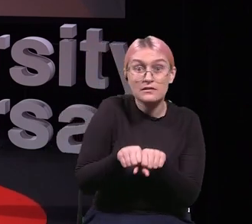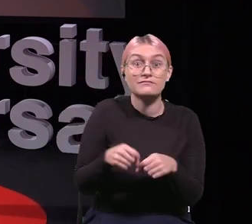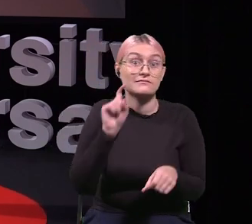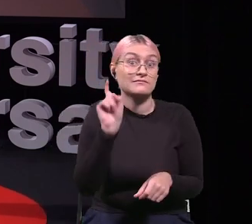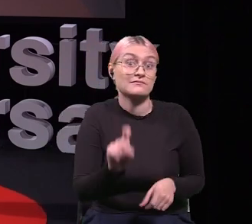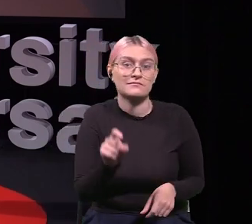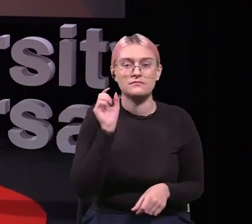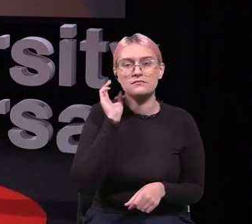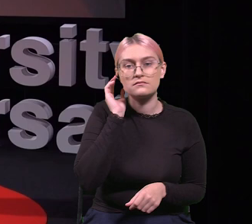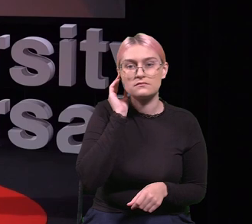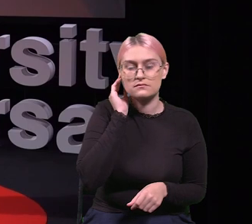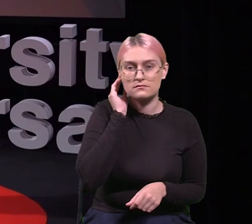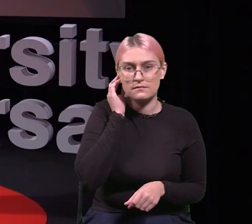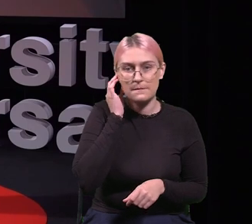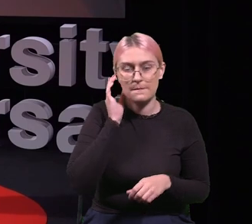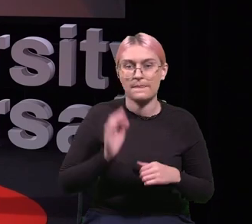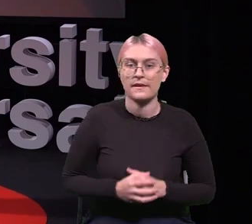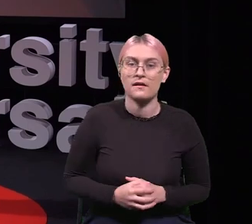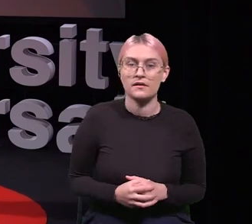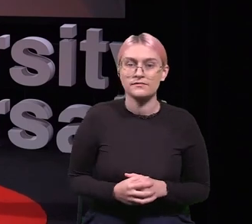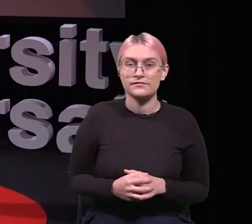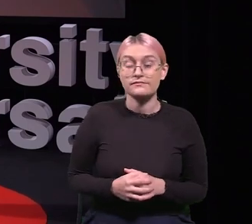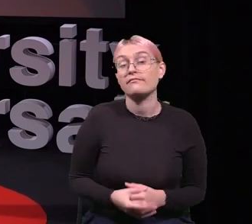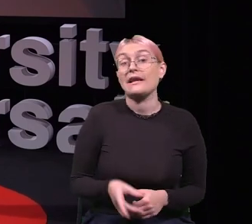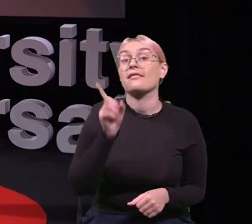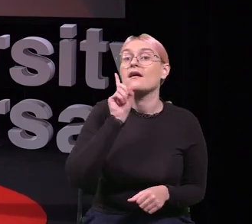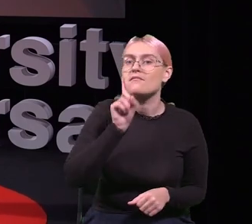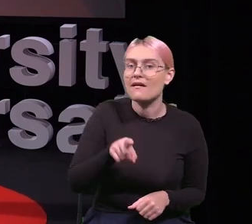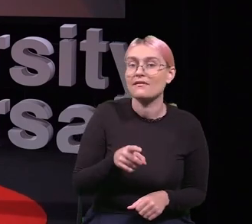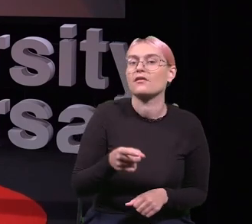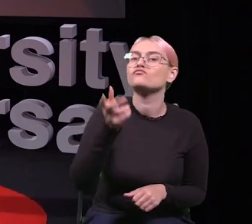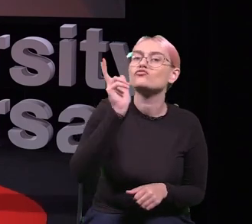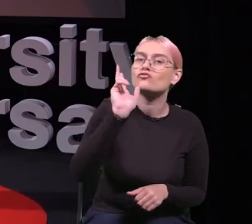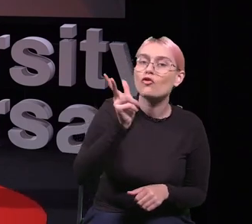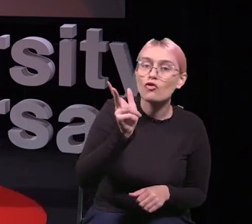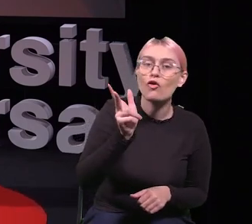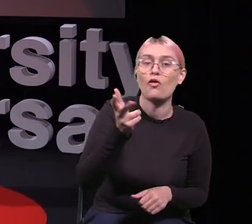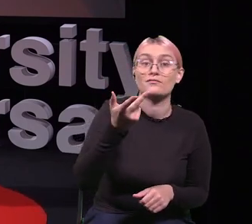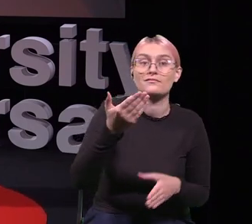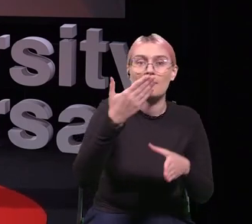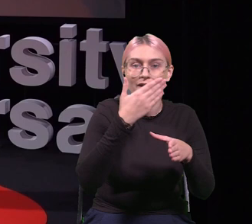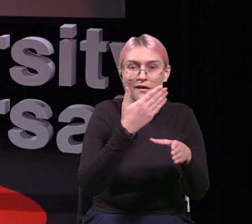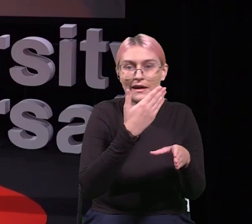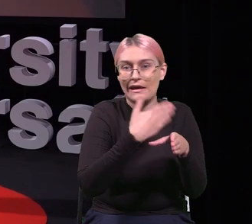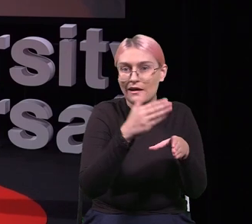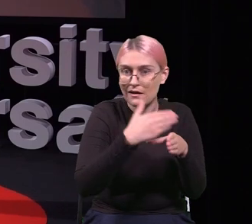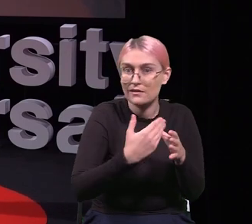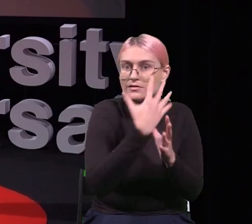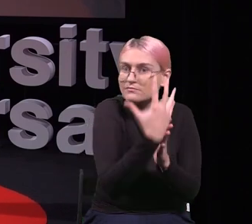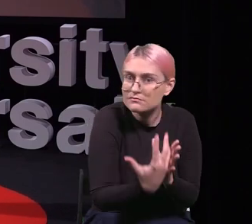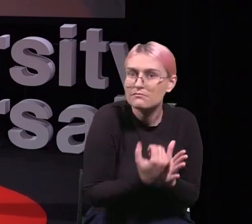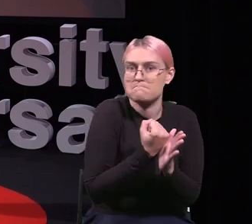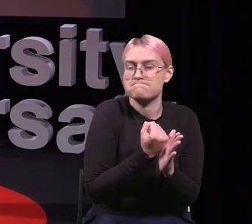grupą, która wspólnie występuje o to, żeby reguły umowy były bardziej przejrzyste. Nawet